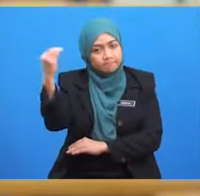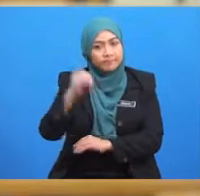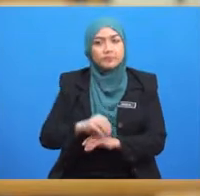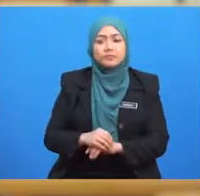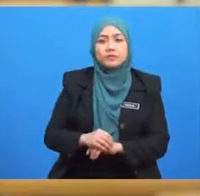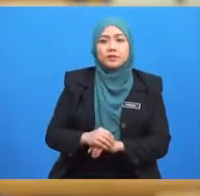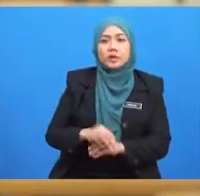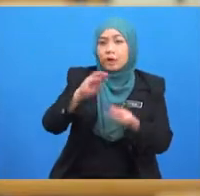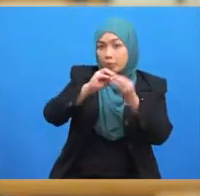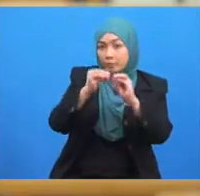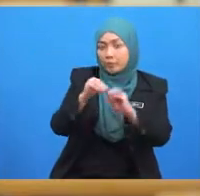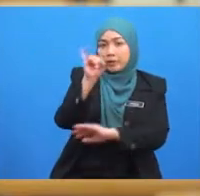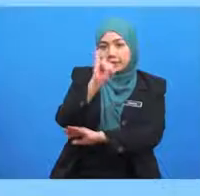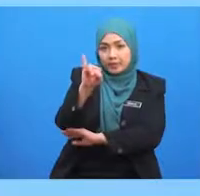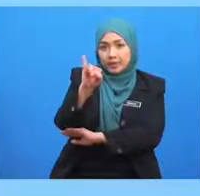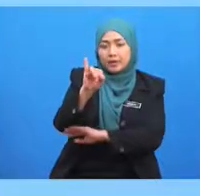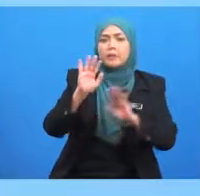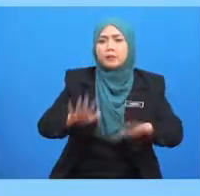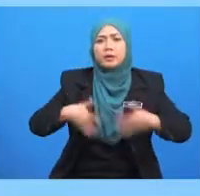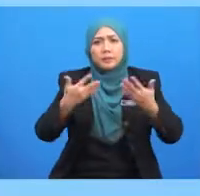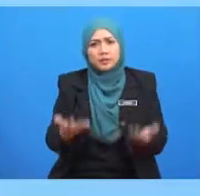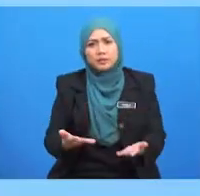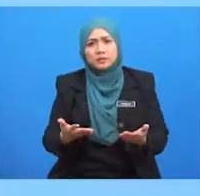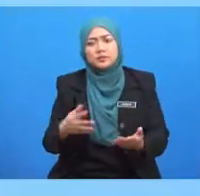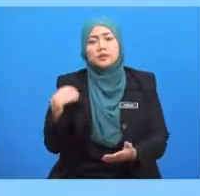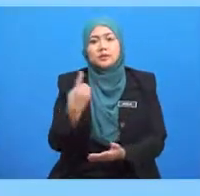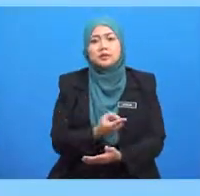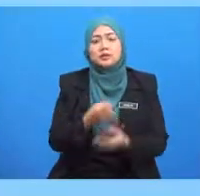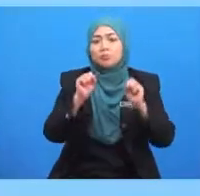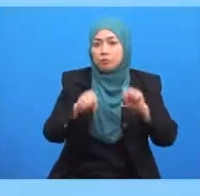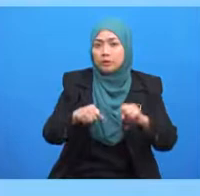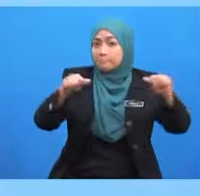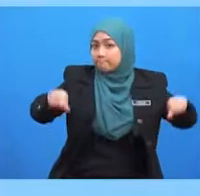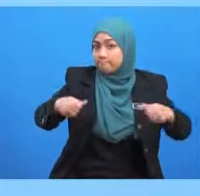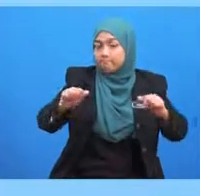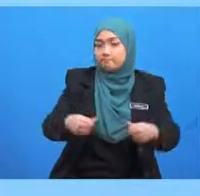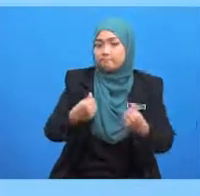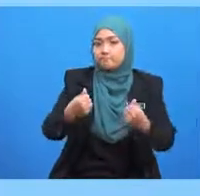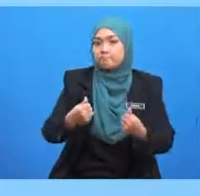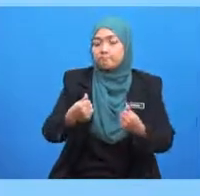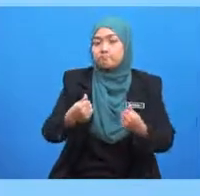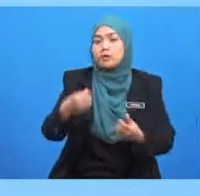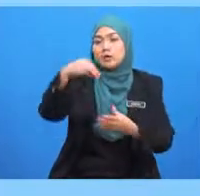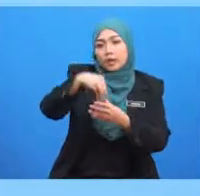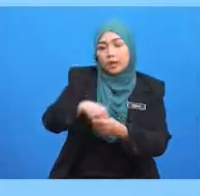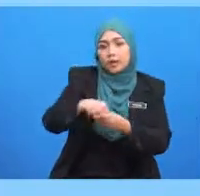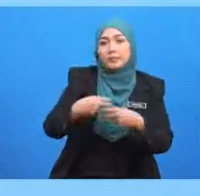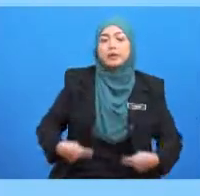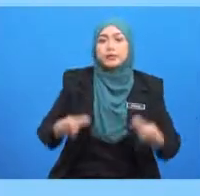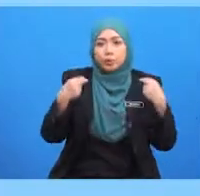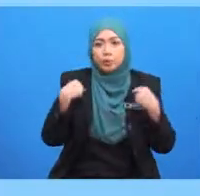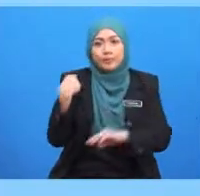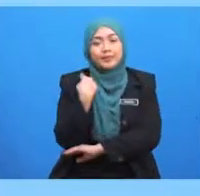dahulu sel t Bagaimana y diaplikasikan dalam kehidupan kita sehari-hari